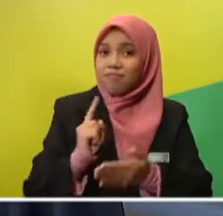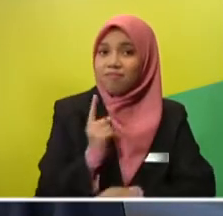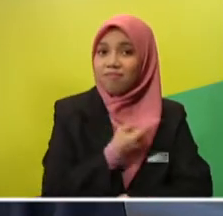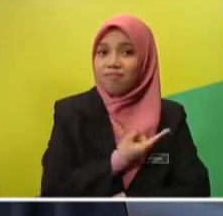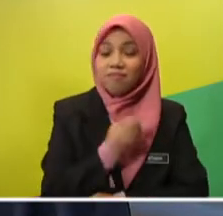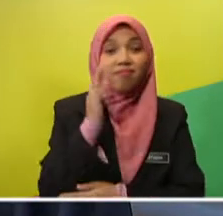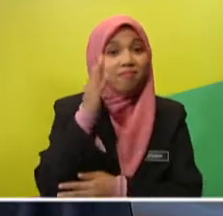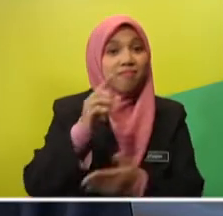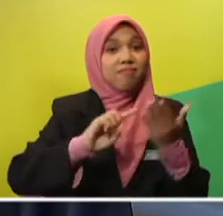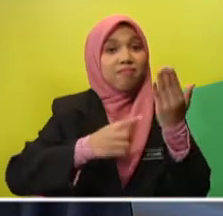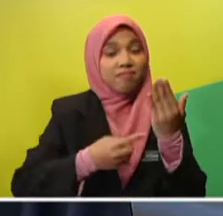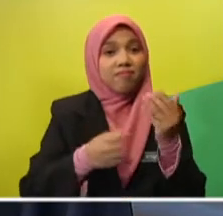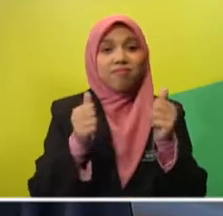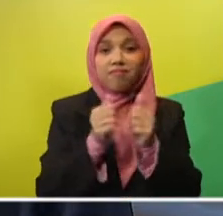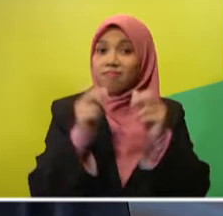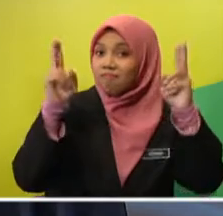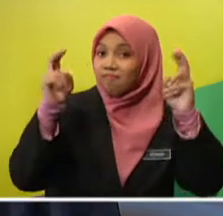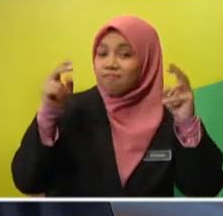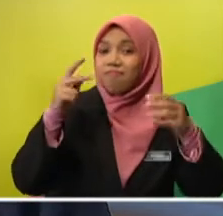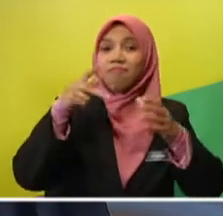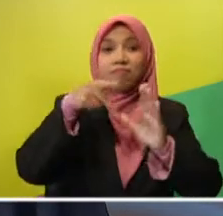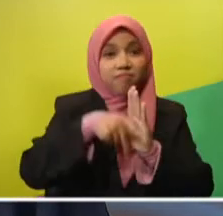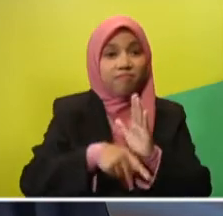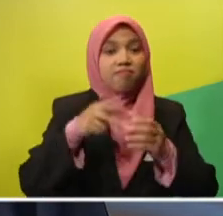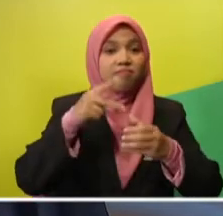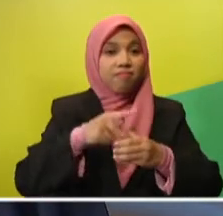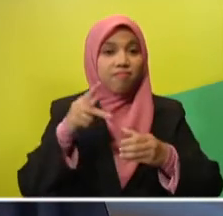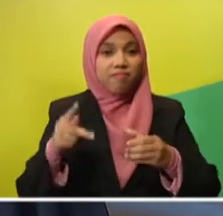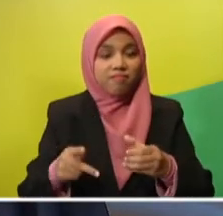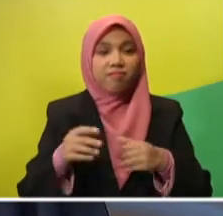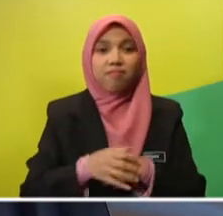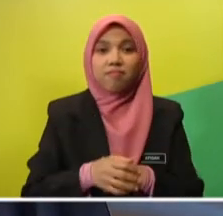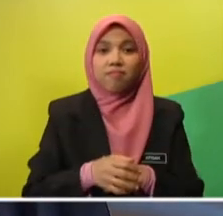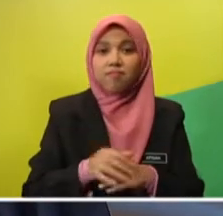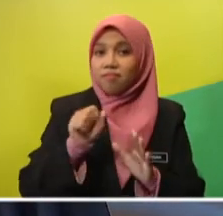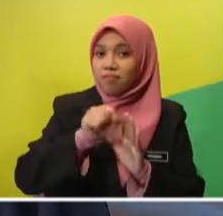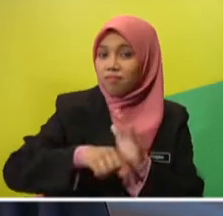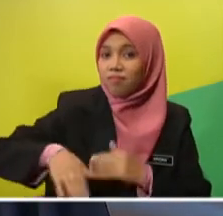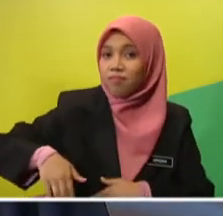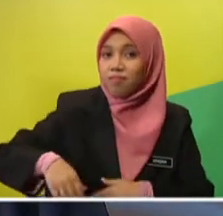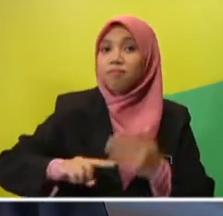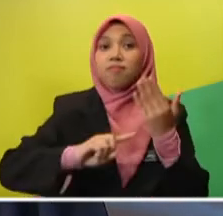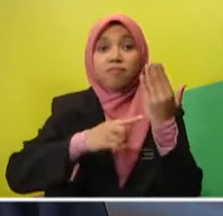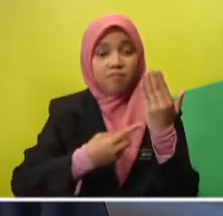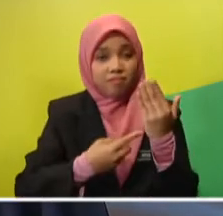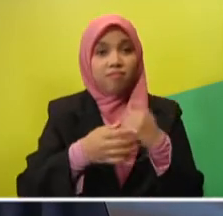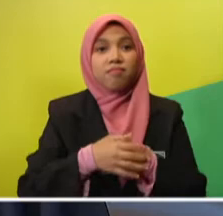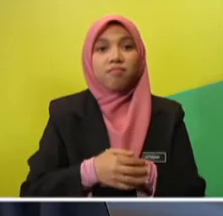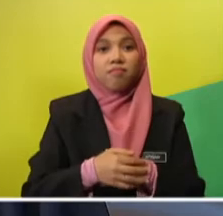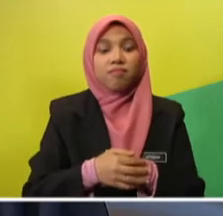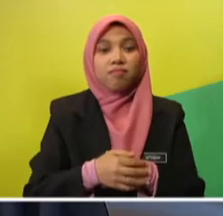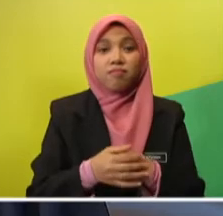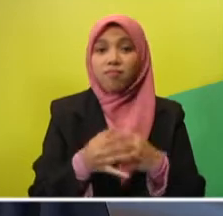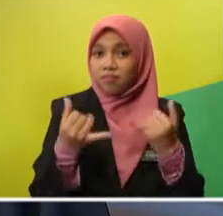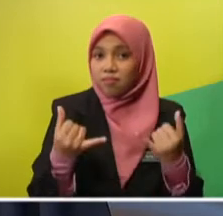topik peratongkat. Okey, untuk topik sebelum kita mulakan topik ini, okay, saya nak terangkan sekali lagi seperti Kak